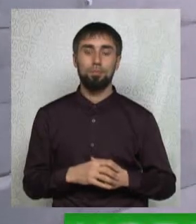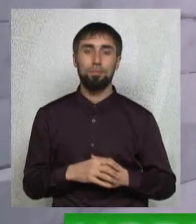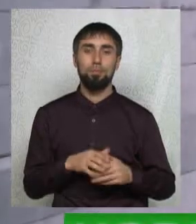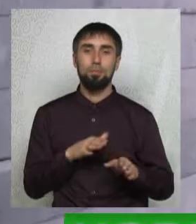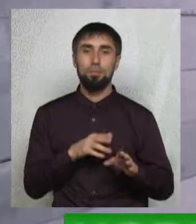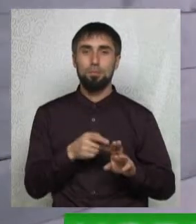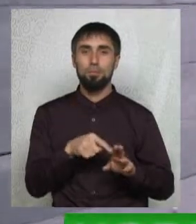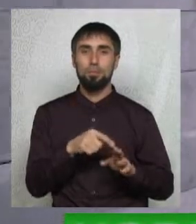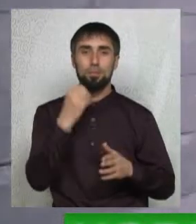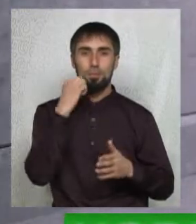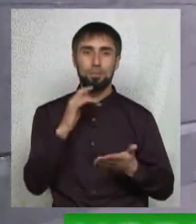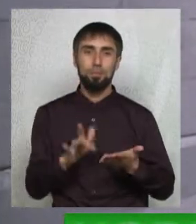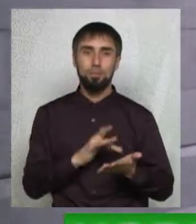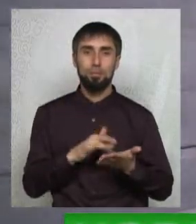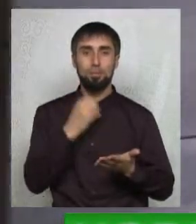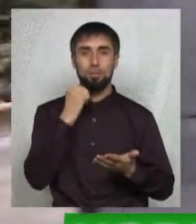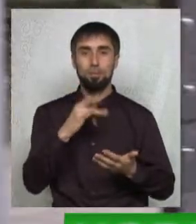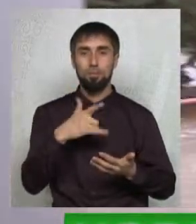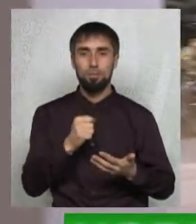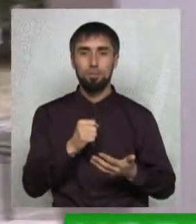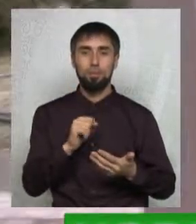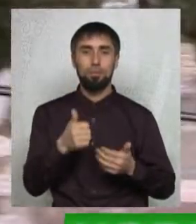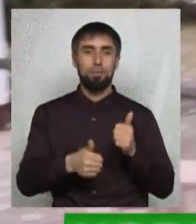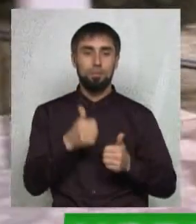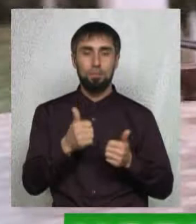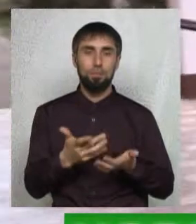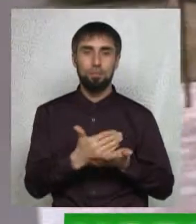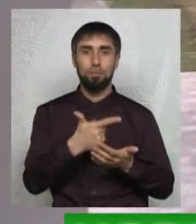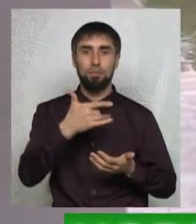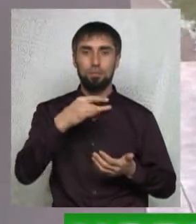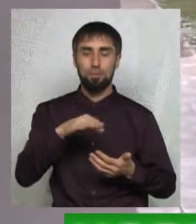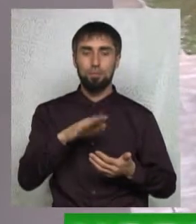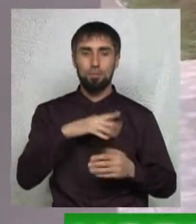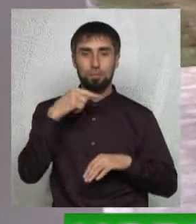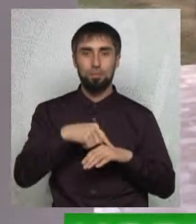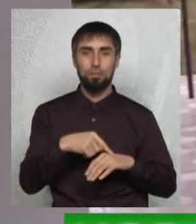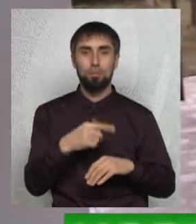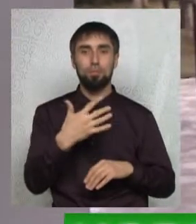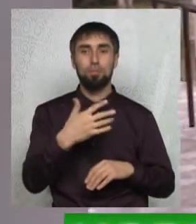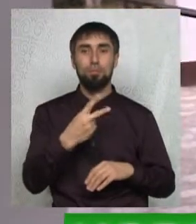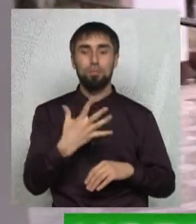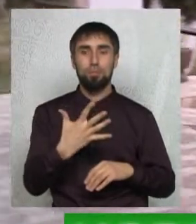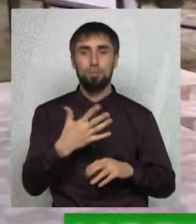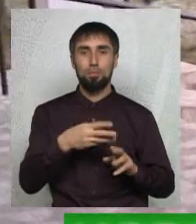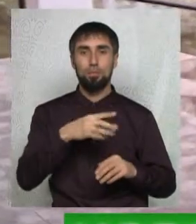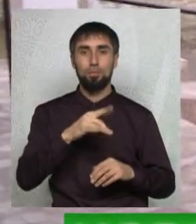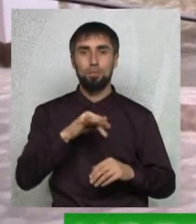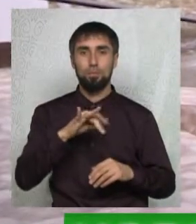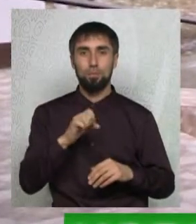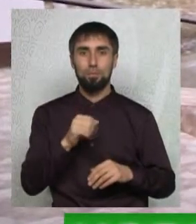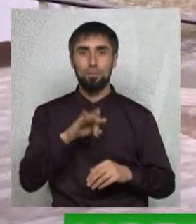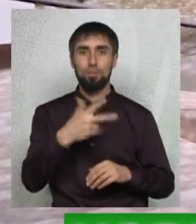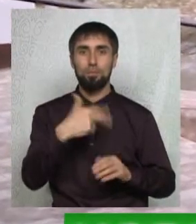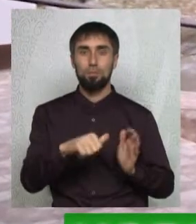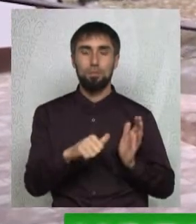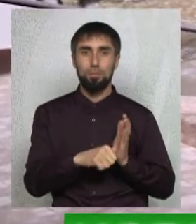Использованные тетрадки, старые книжки. Под раздачу конкурса «Спасти Грута» попало больше 25 мешков макулатуры от 36